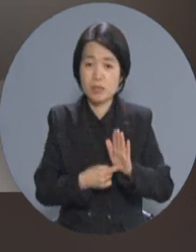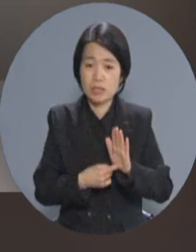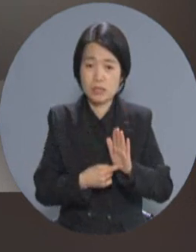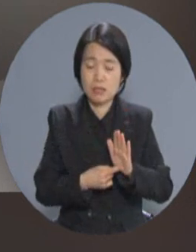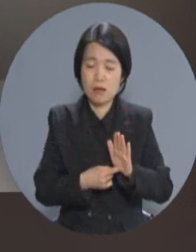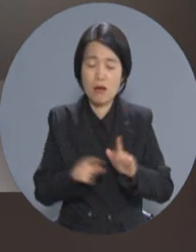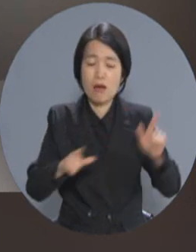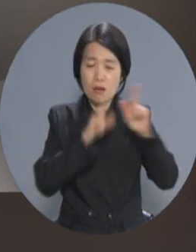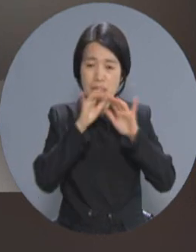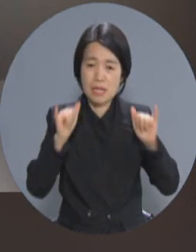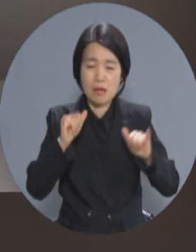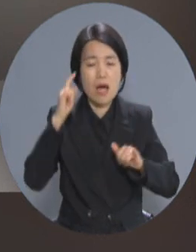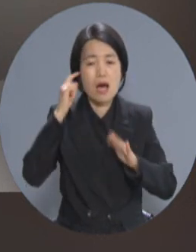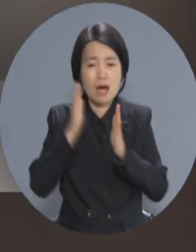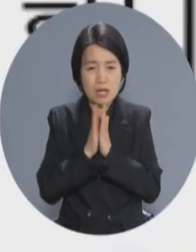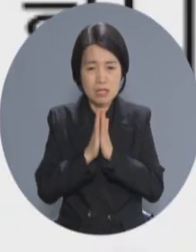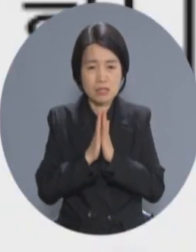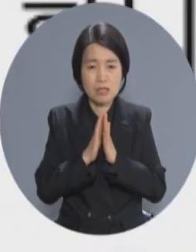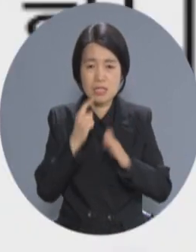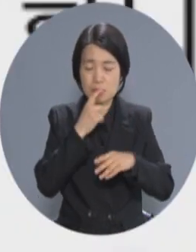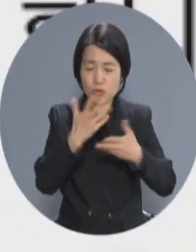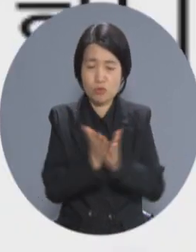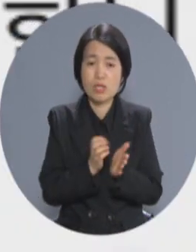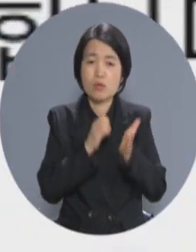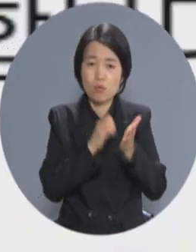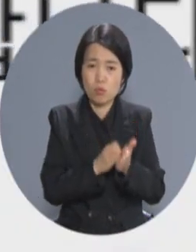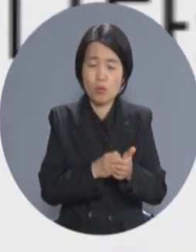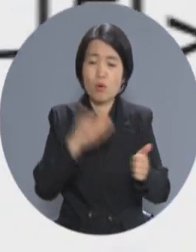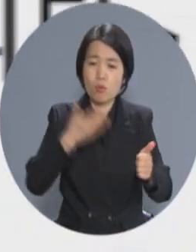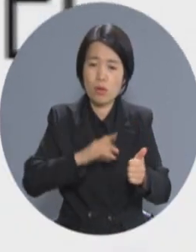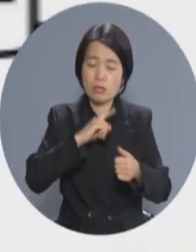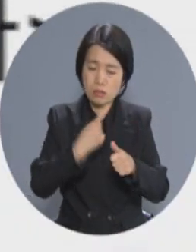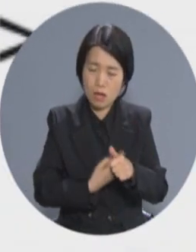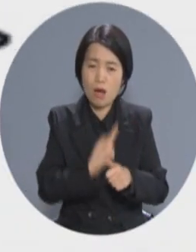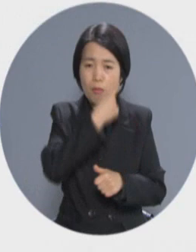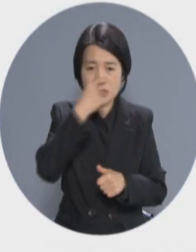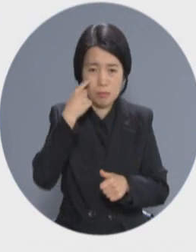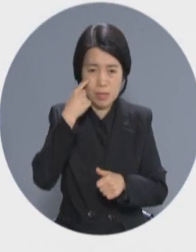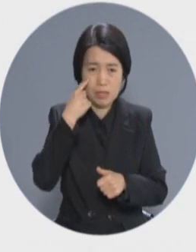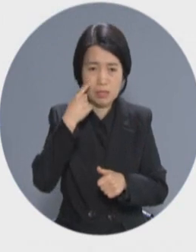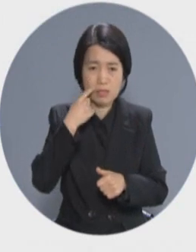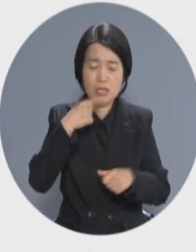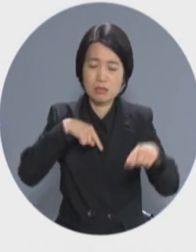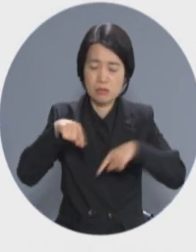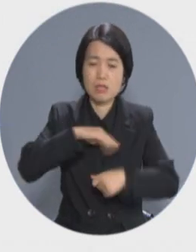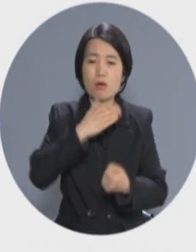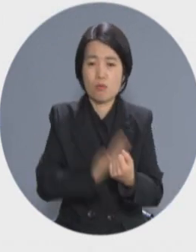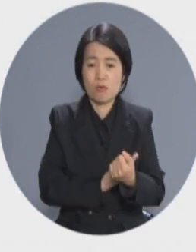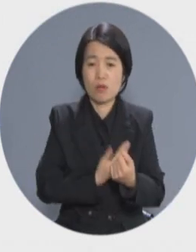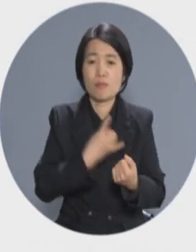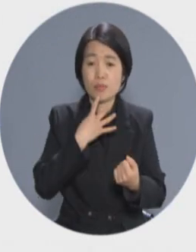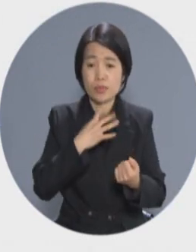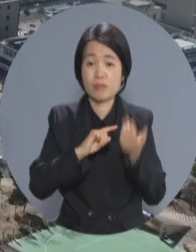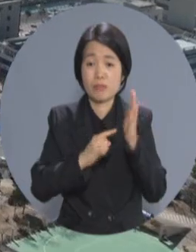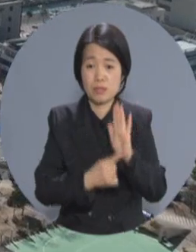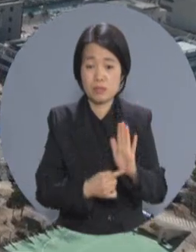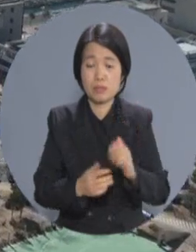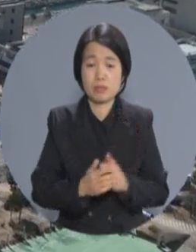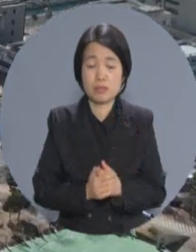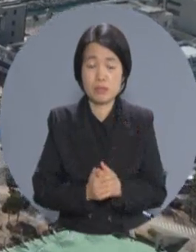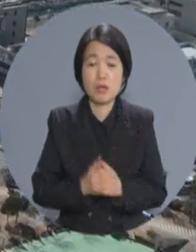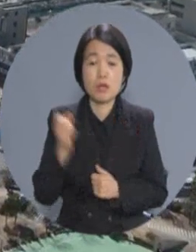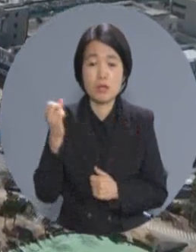생수 거주자들이 자발적으로 민주당 입당을 권유하는 것은 자연스럽고 보장받아야 할 정책 권리라고 밝혔습니다